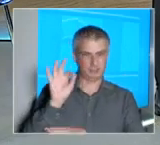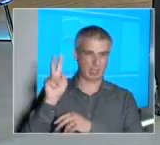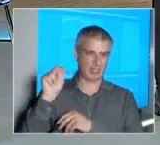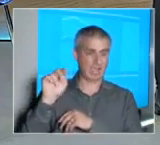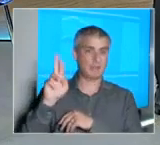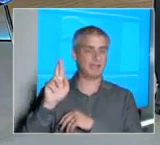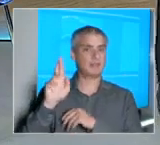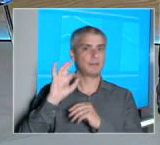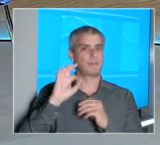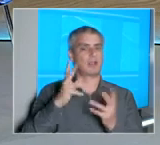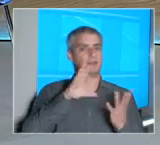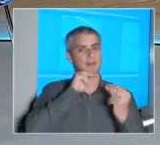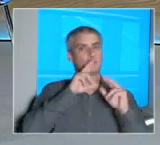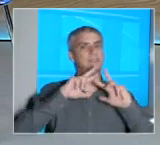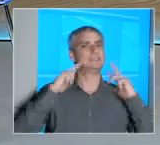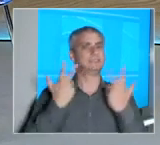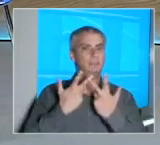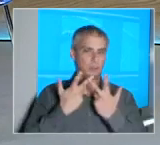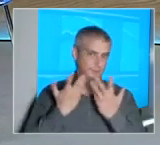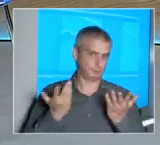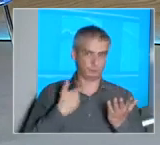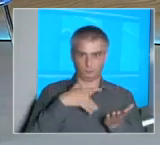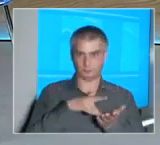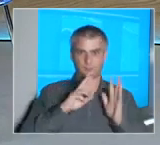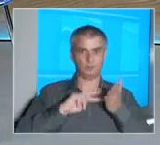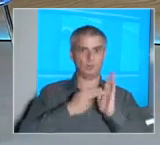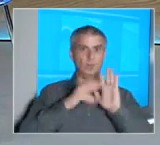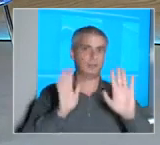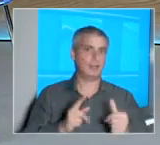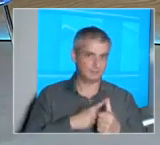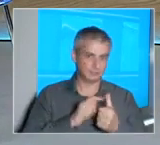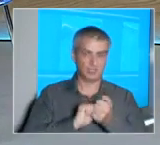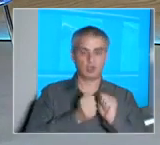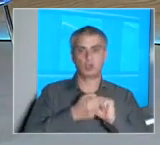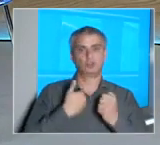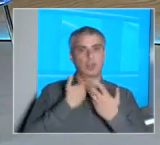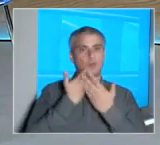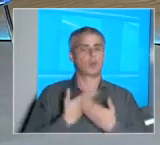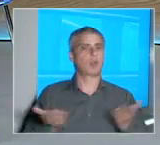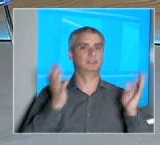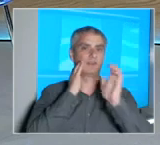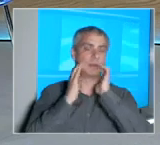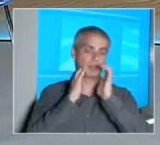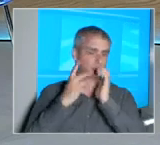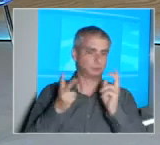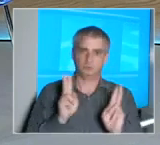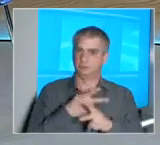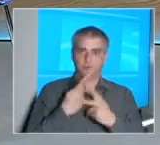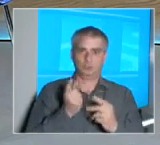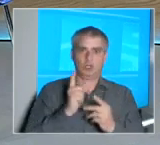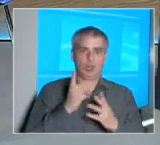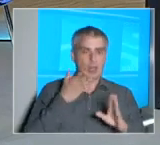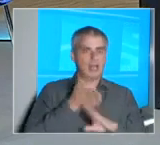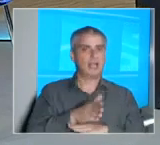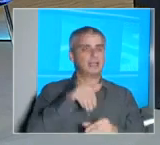ריבלין, הרי שבה התעסקות הציבורית, בין אם זה כשאנחנו כאן בתוכנית טלוויזיה, בין אם זה כשאנחנו חשופים לתקשורת, אז אי אפשר שלא